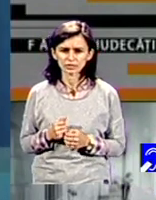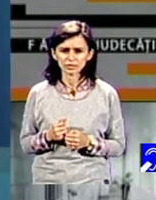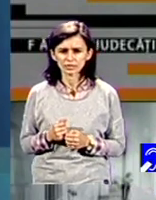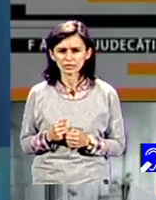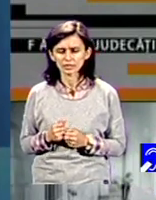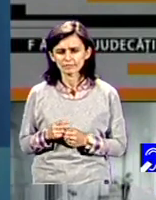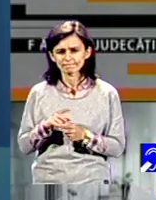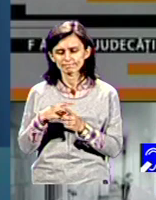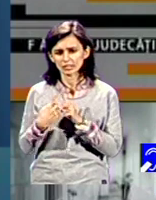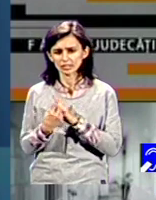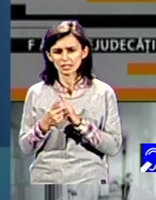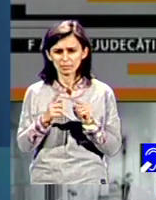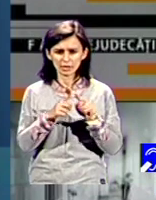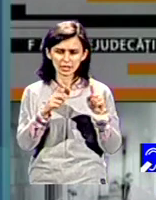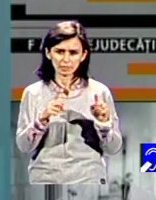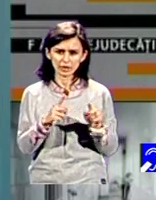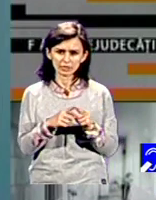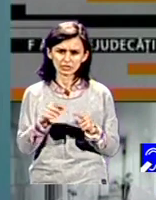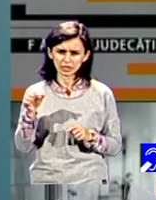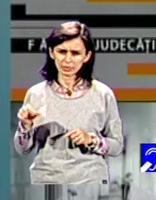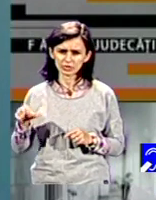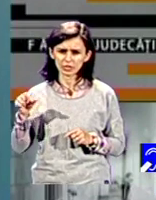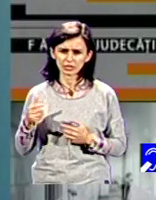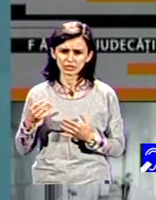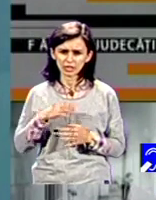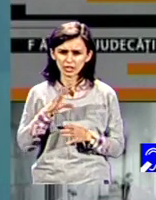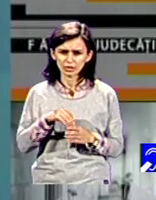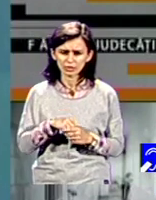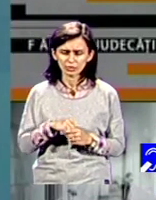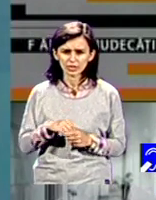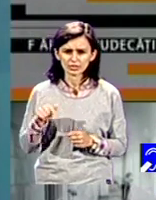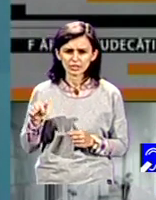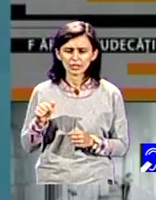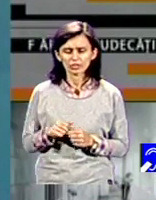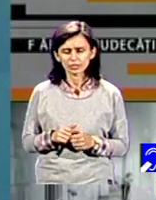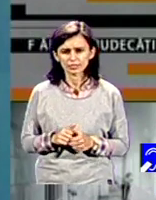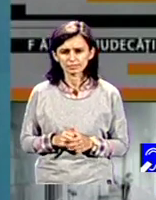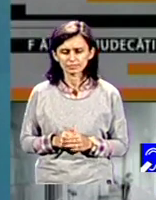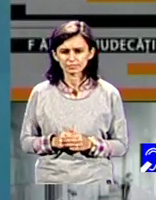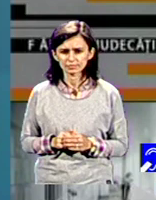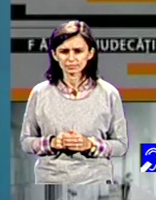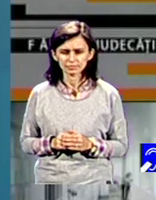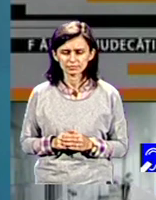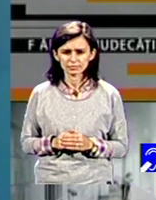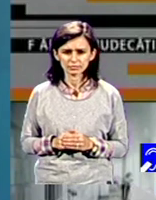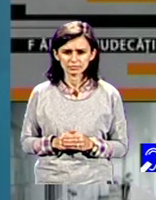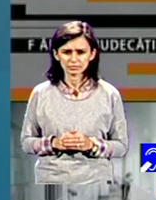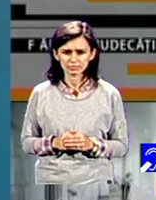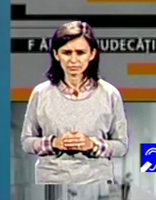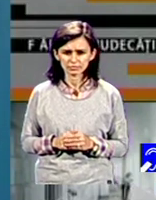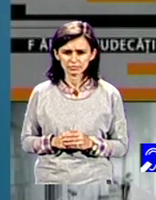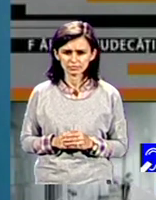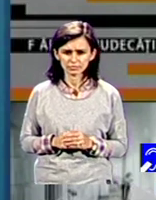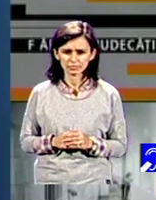Acum dacă dumneavoastră ați pomenit aceste centre și vorbim până la urmă de